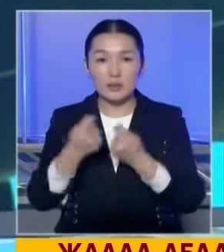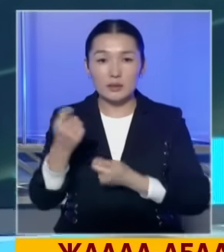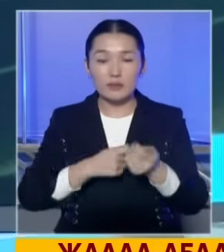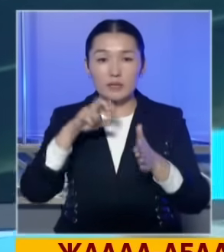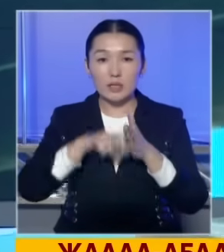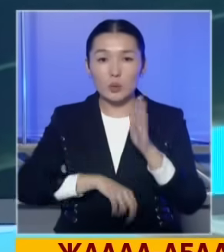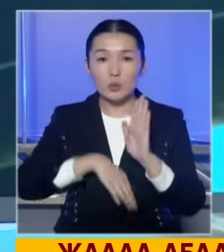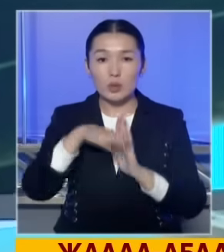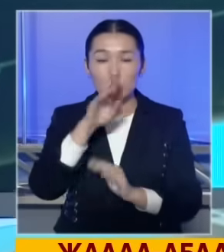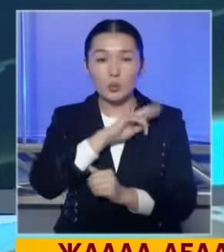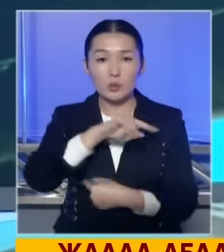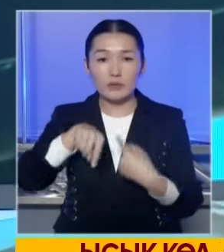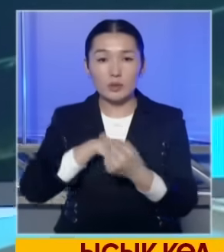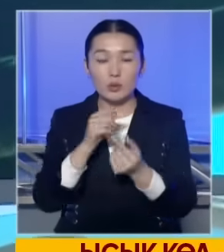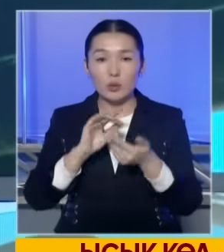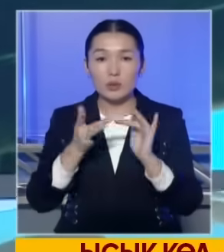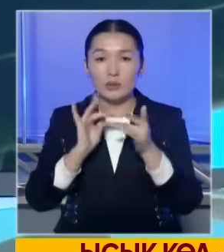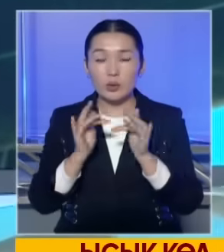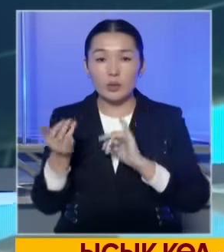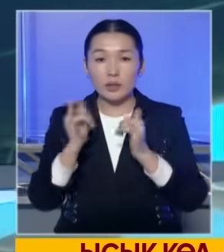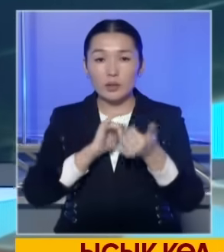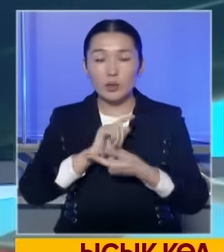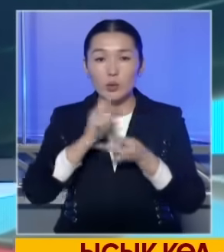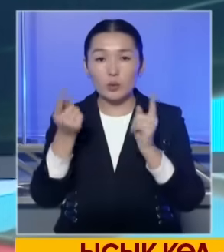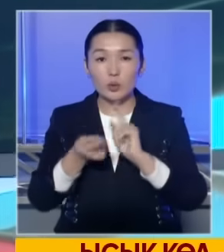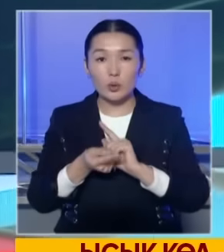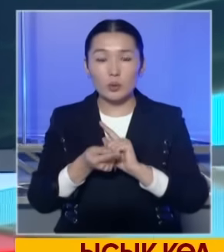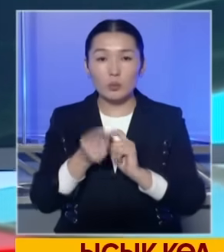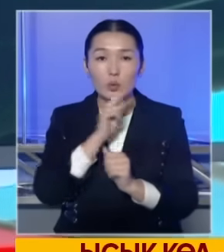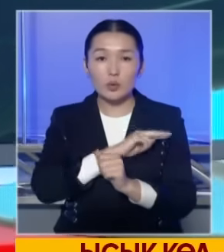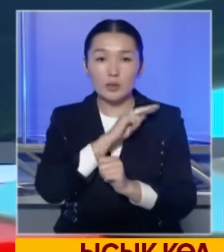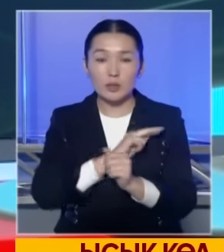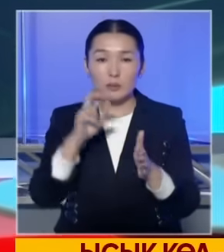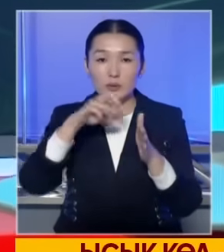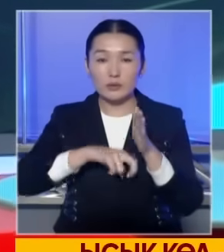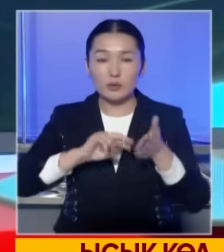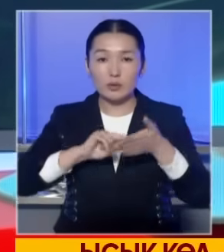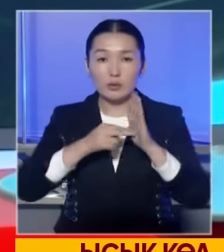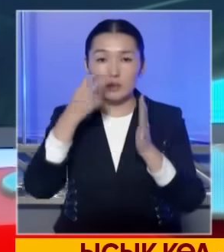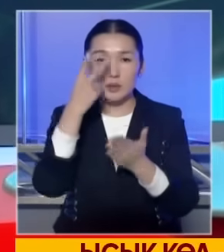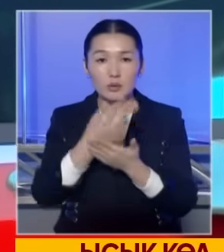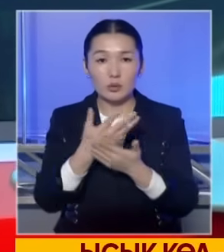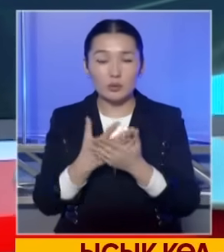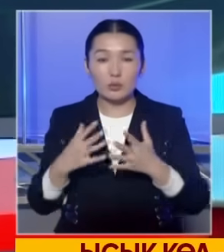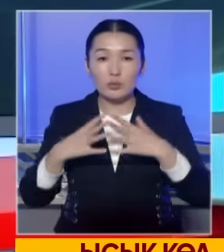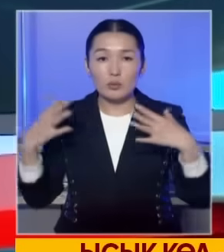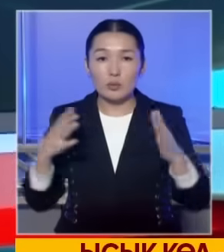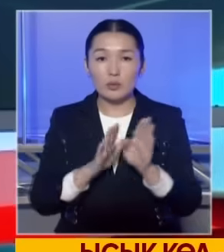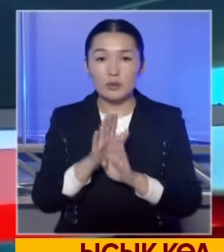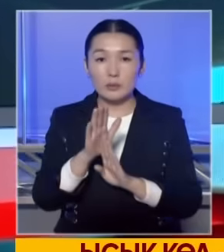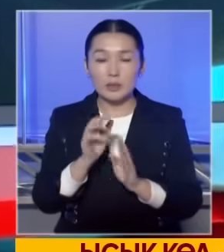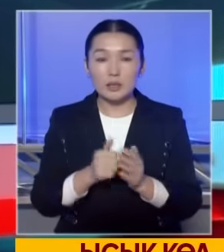жакшыртуу, ишкерлерди онлайн төлөөгө которуу боюнча иштердин аркасында салык боюнча пландык көрсөткүчтөрдү ашыгы менен